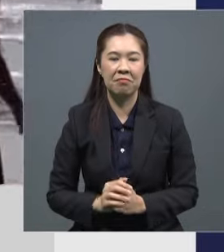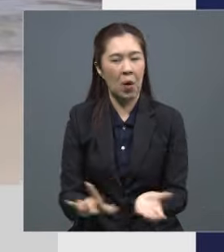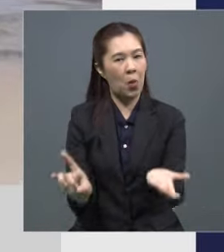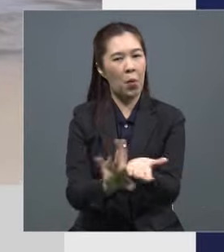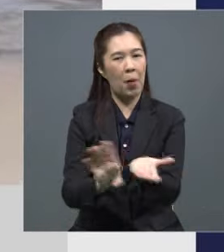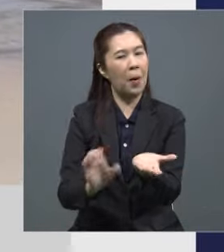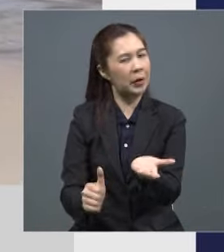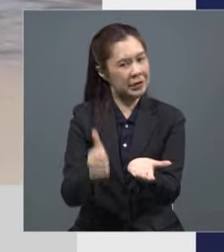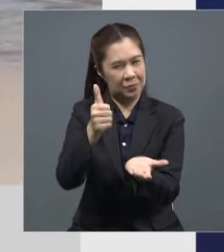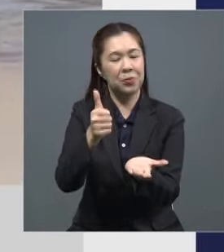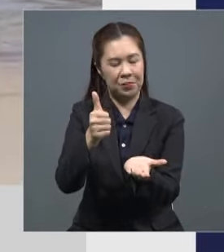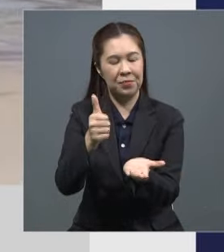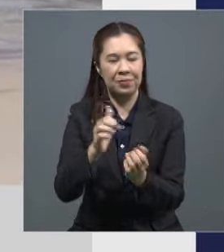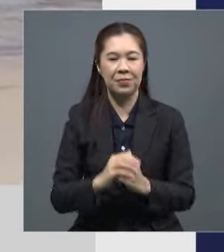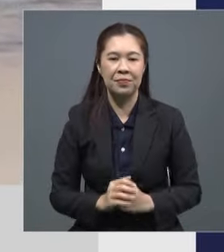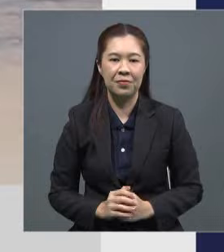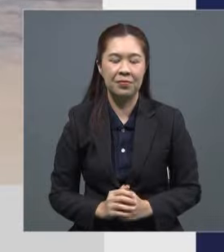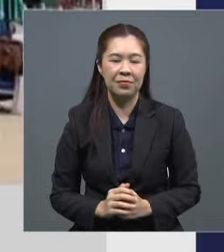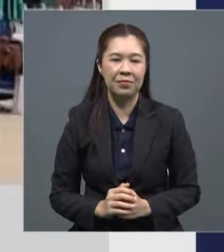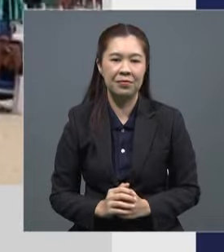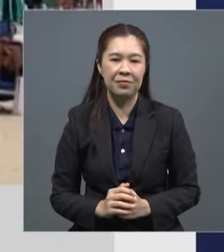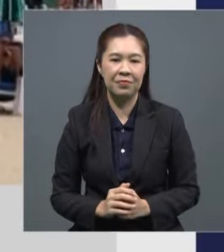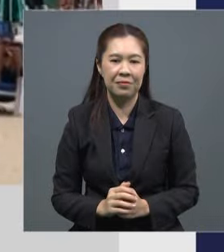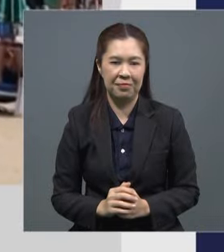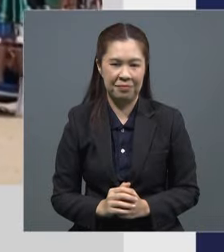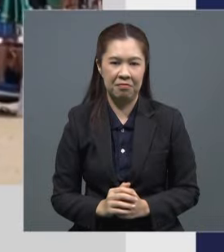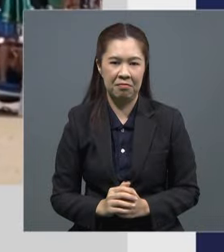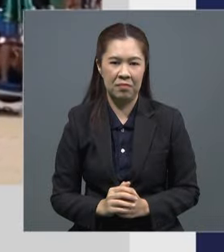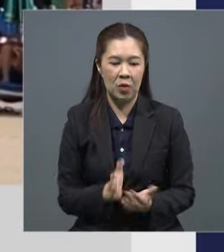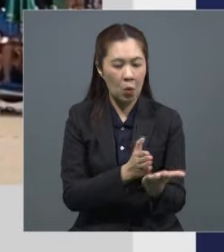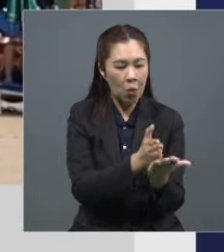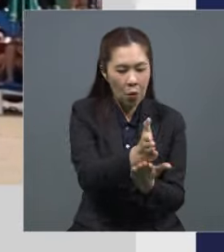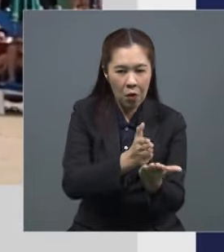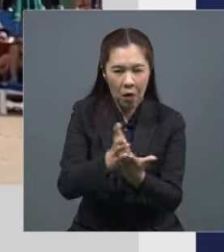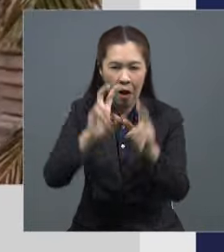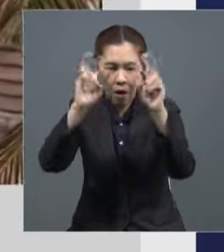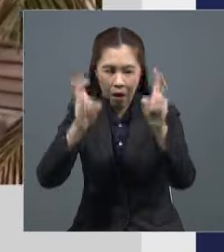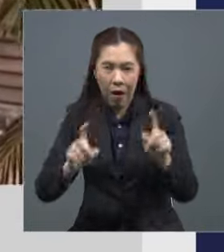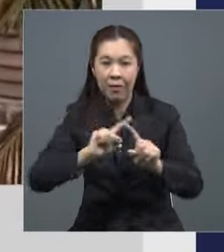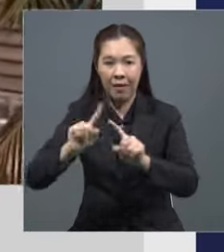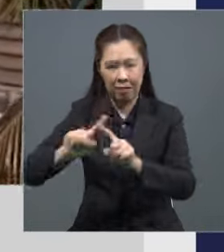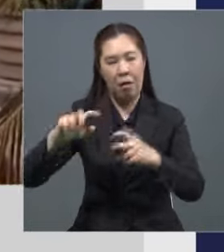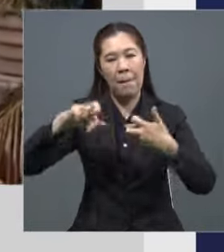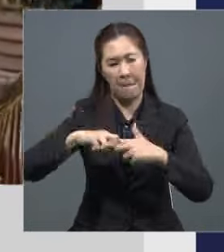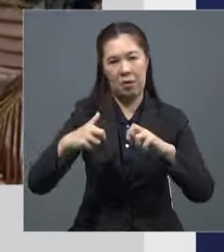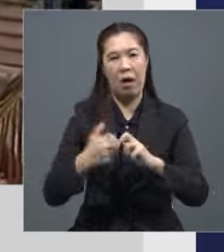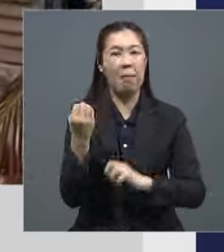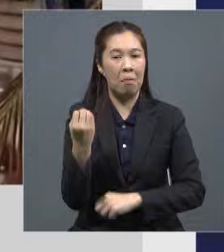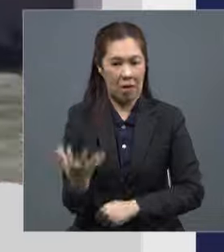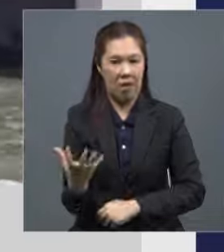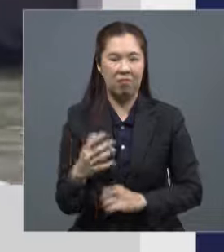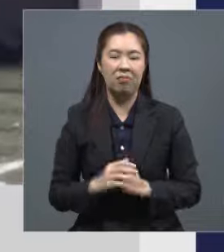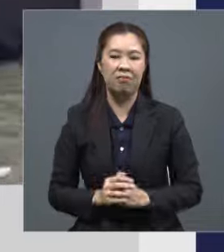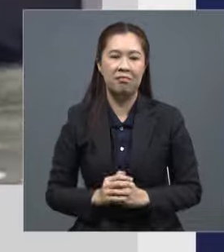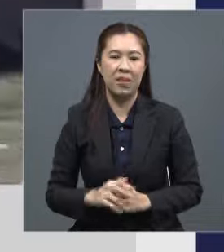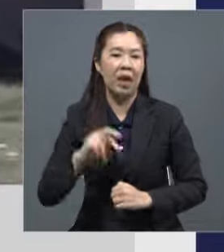มากๆด้วยเหมือนกันนะครับไม่ว่าจะเป็นหลายๆเรื่องหลายๆด้านเนี่ยนะครับแต่ว่าปัญหาก็เยอะไม่ปัญหาเรื่อง